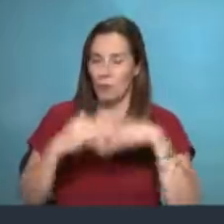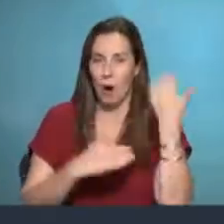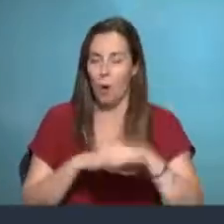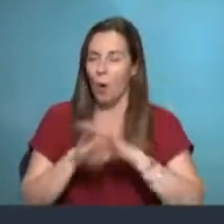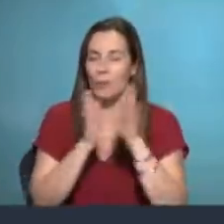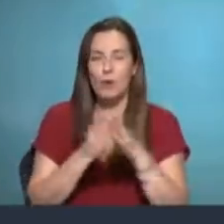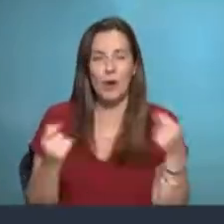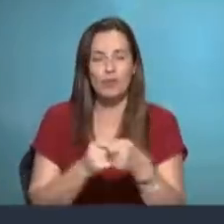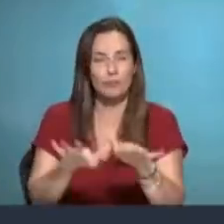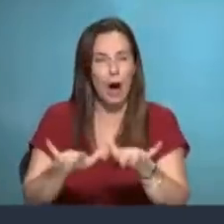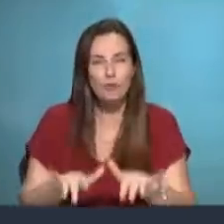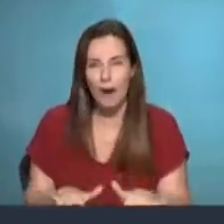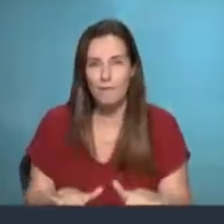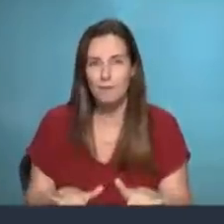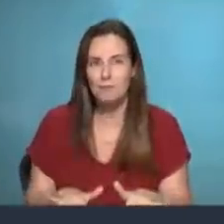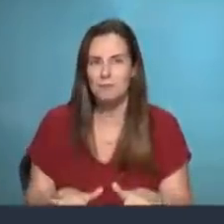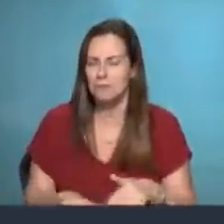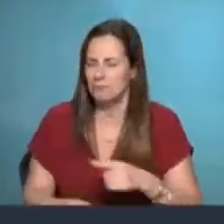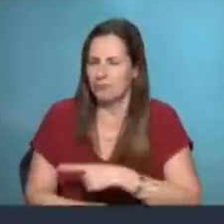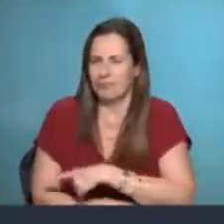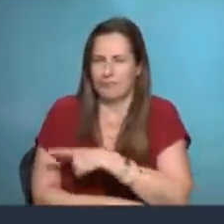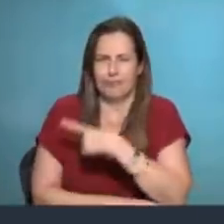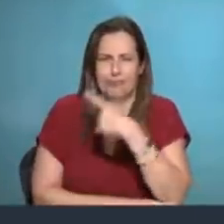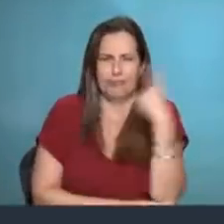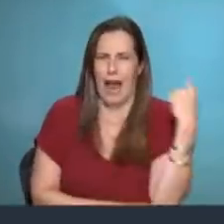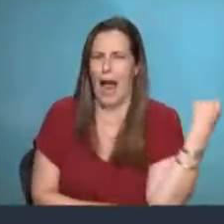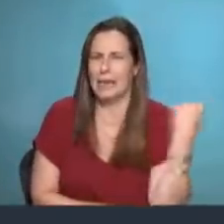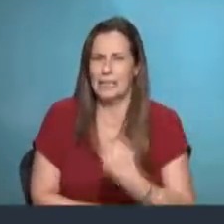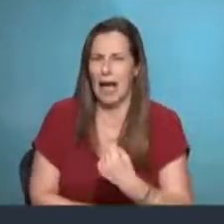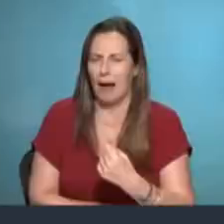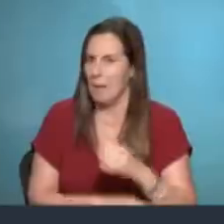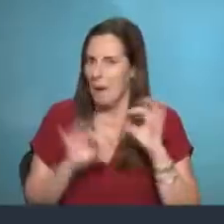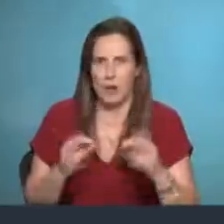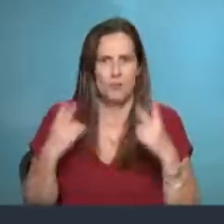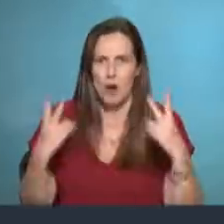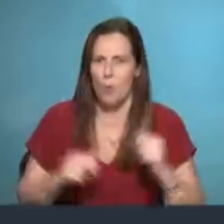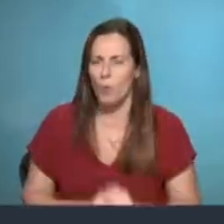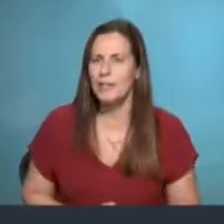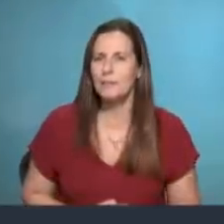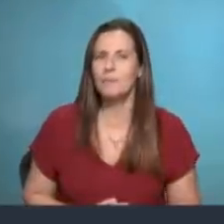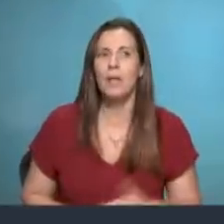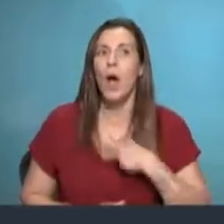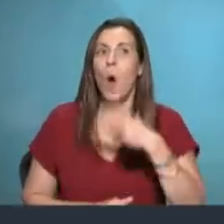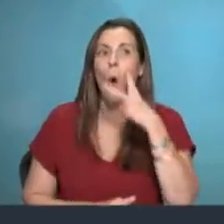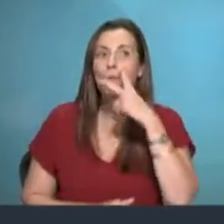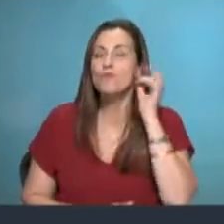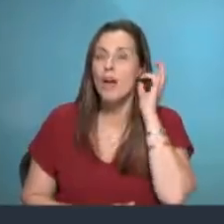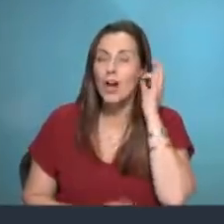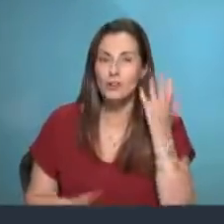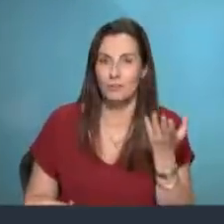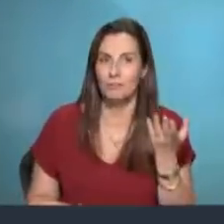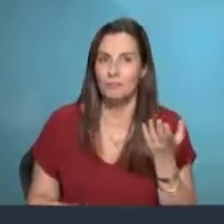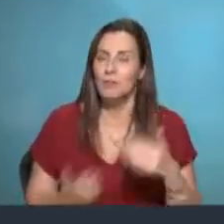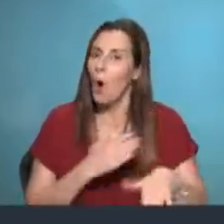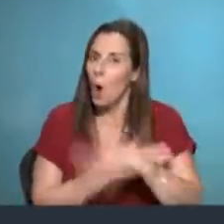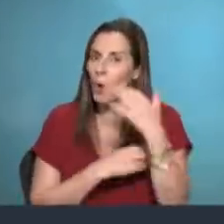קודם כל נושא הדיגיטל, הלך ותפס תאוצה מאוד מאוד ממש משמעותית. אנחנו רואים שאנשים שככה